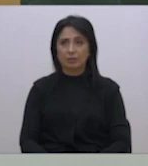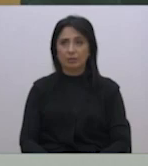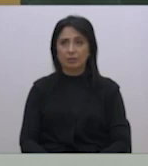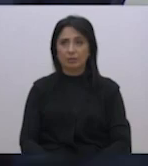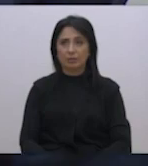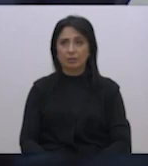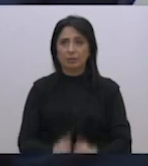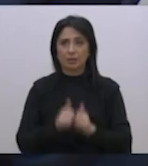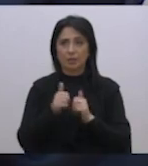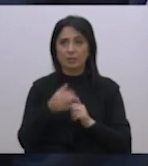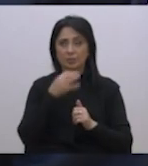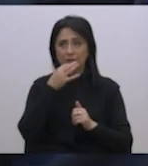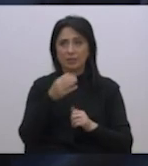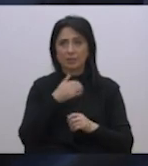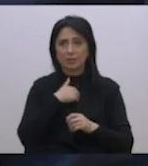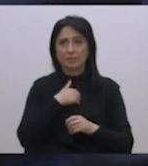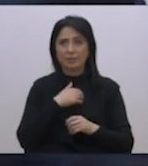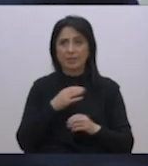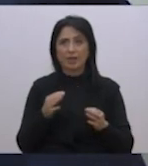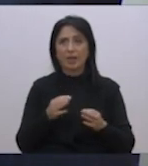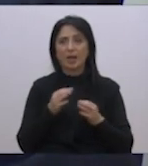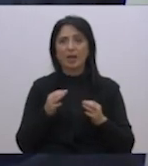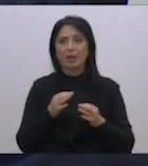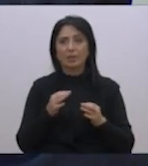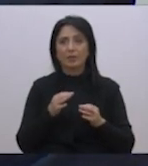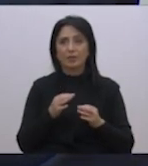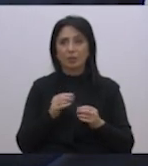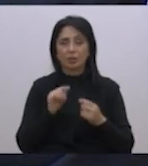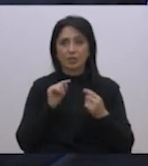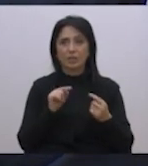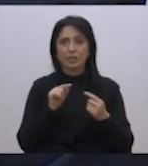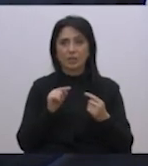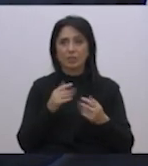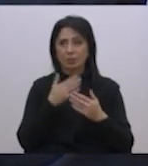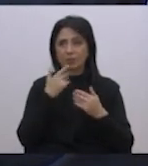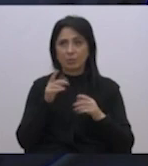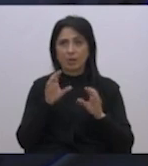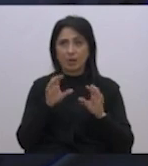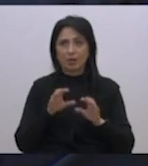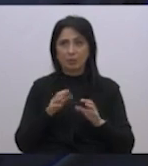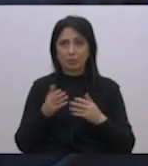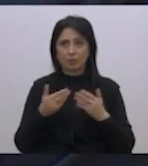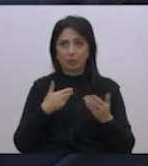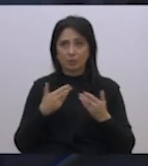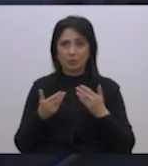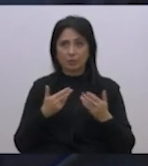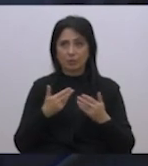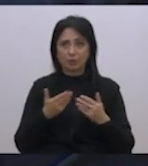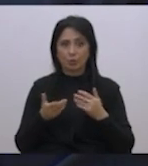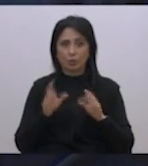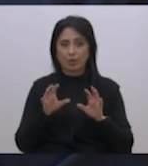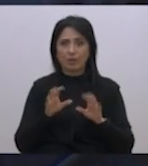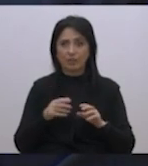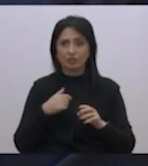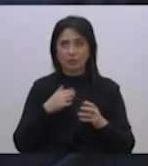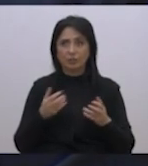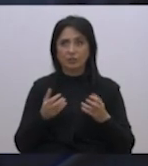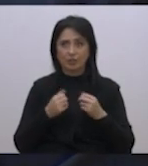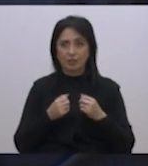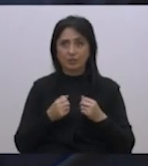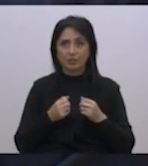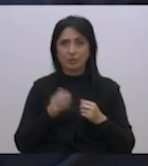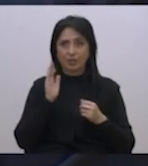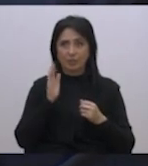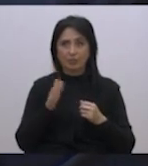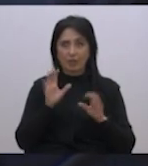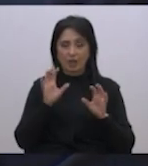Cine s-a gândit la gîtreatorul meu arăvitari să ți naamde guvarama să am canon tân mimartevași? Tu am canon cîn mi bidept. Ii